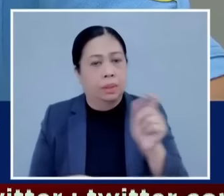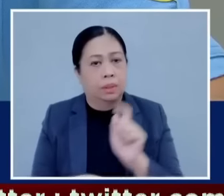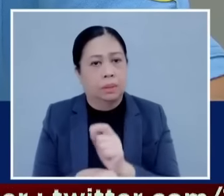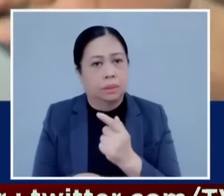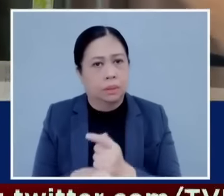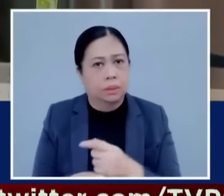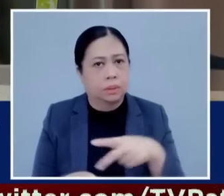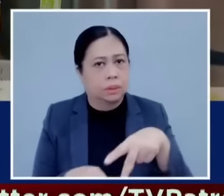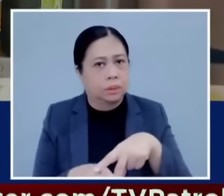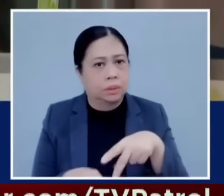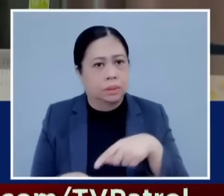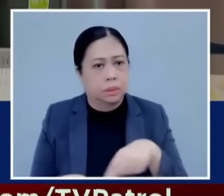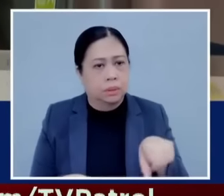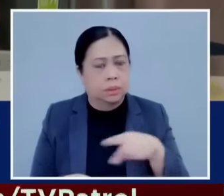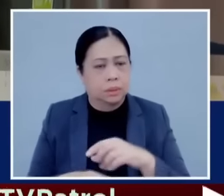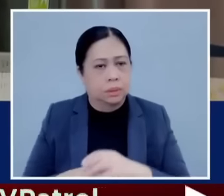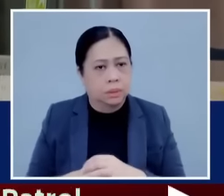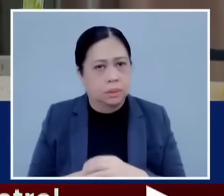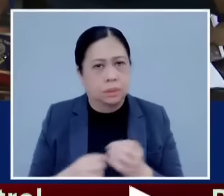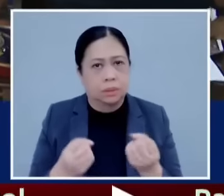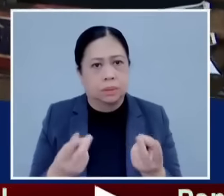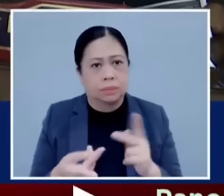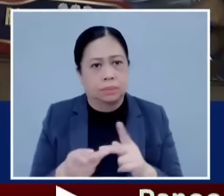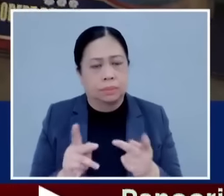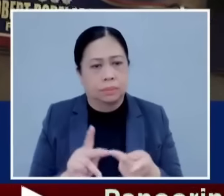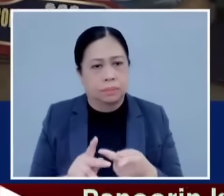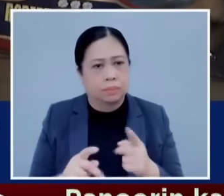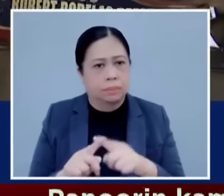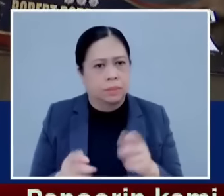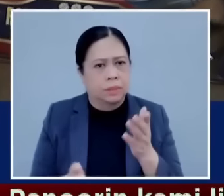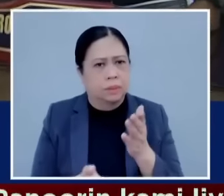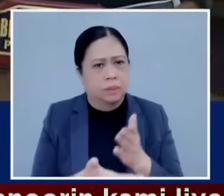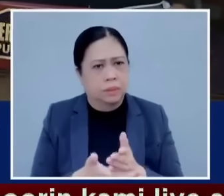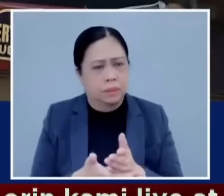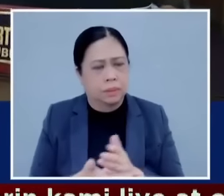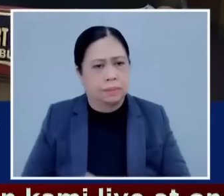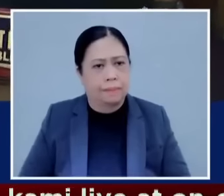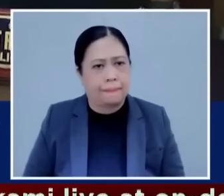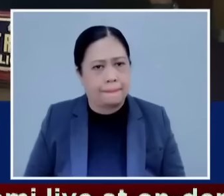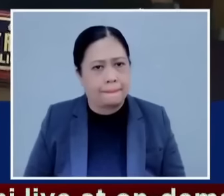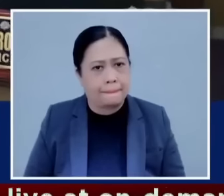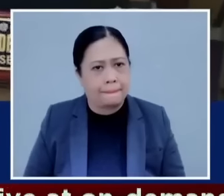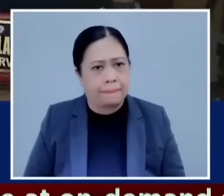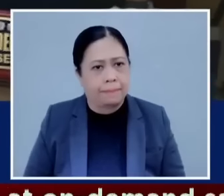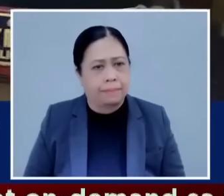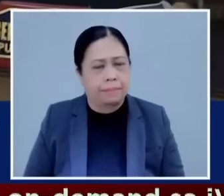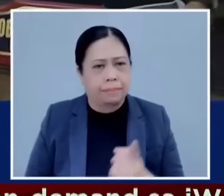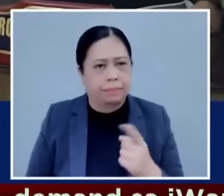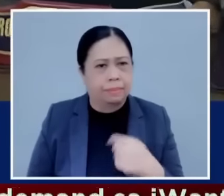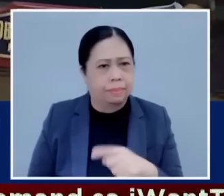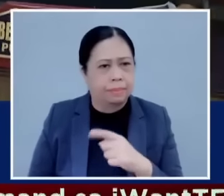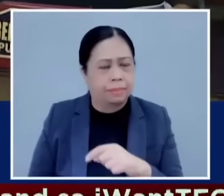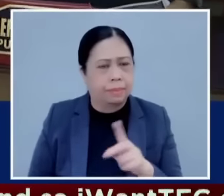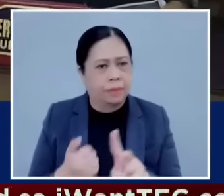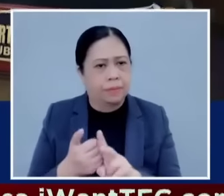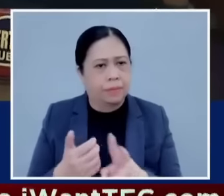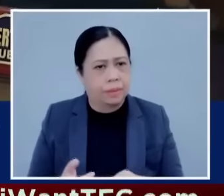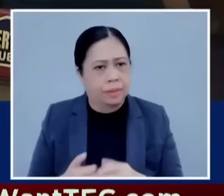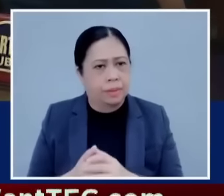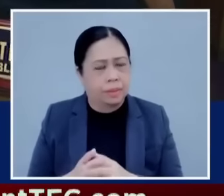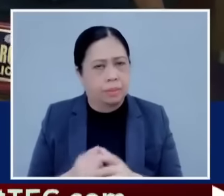ng motorsiklo ang mga live-in partner pero huminto dahil sa pananakit ng tiyan ng isa sa mga biktima